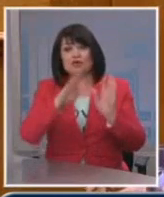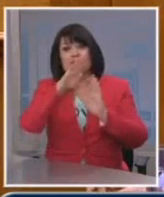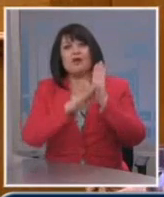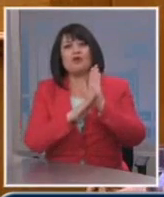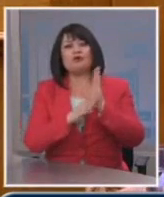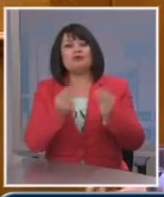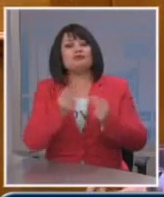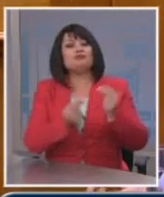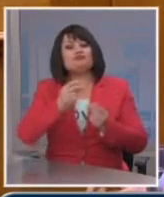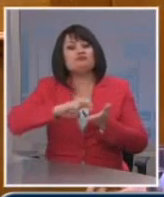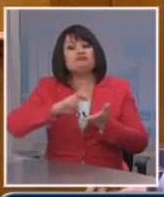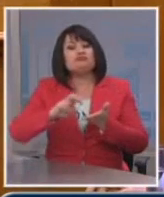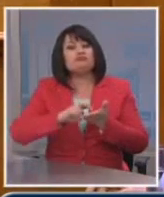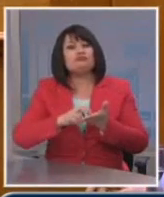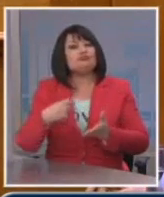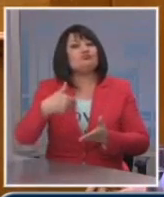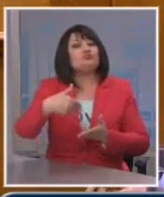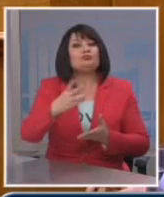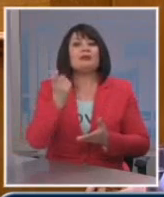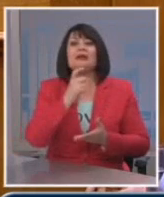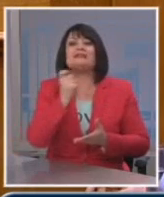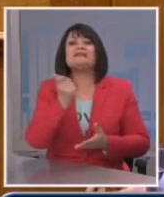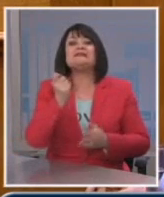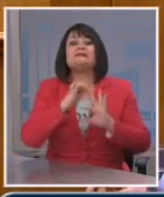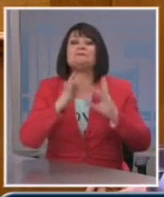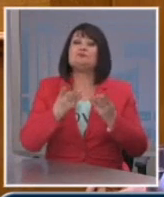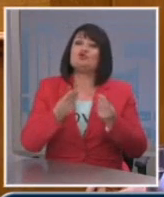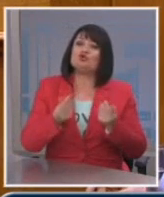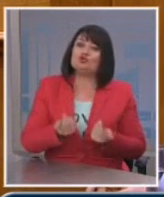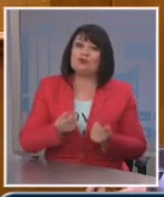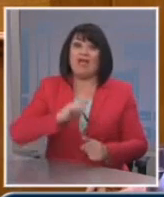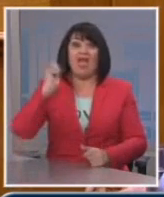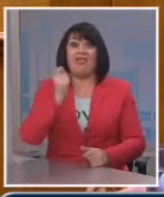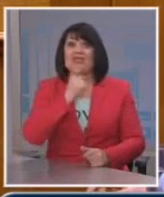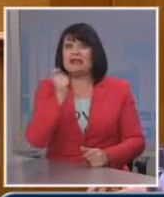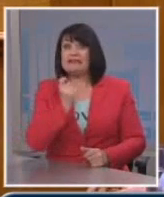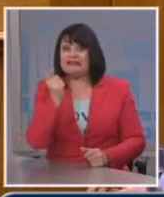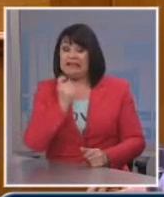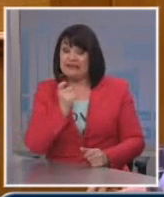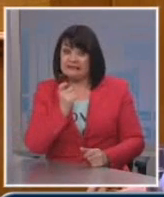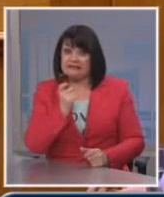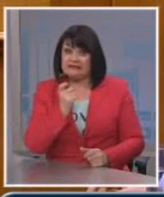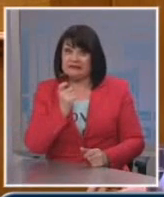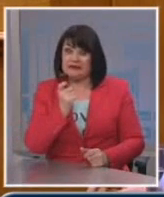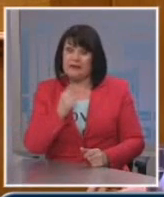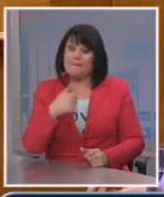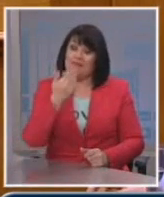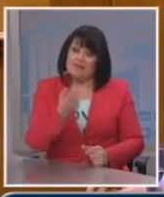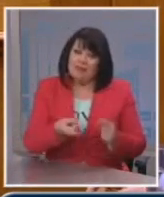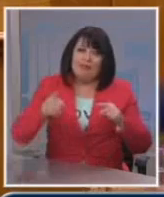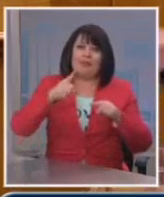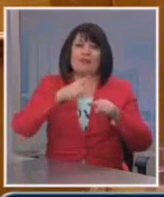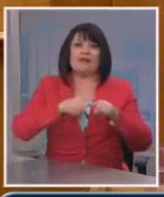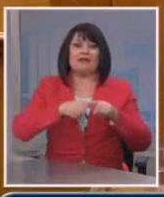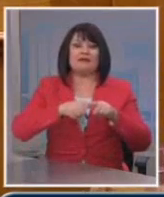των εισφορών και της παροχής σύνταξης, την καθιέρωση της εθνικής σύνταξης την οποία θα προστίθεται το